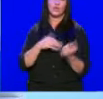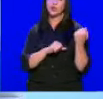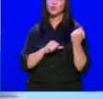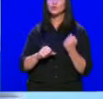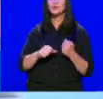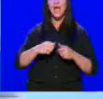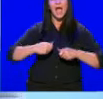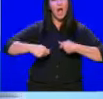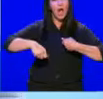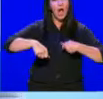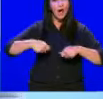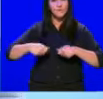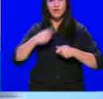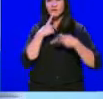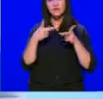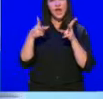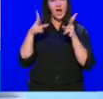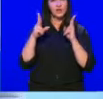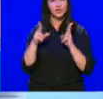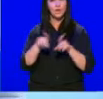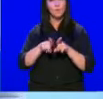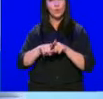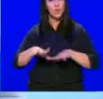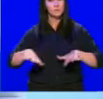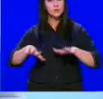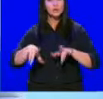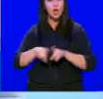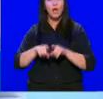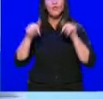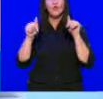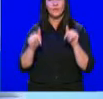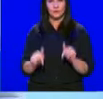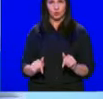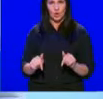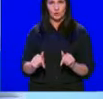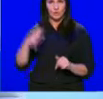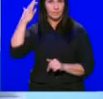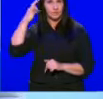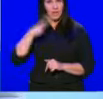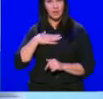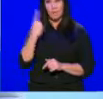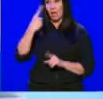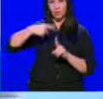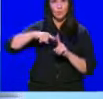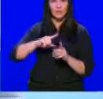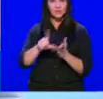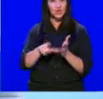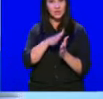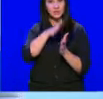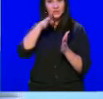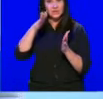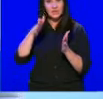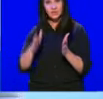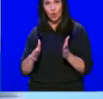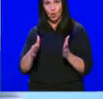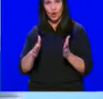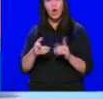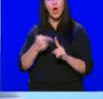доста гъвкава за решаването на подобни ситуации като настоящата. Президентът има едномесечен срок